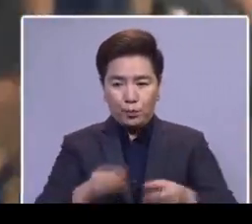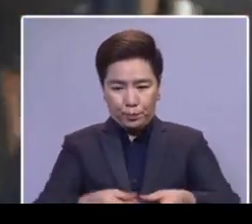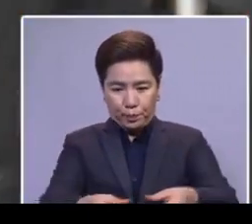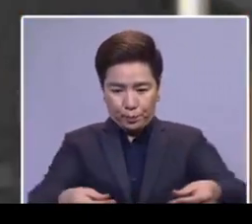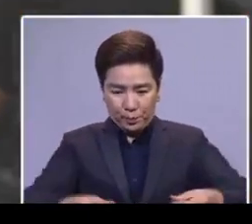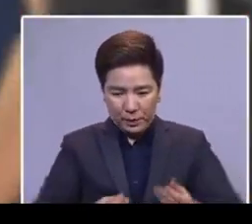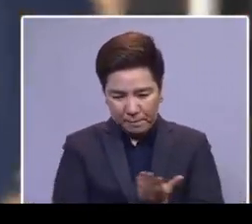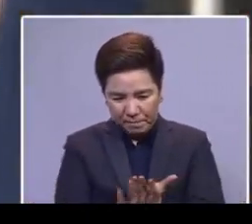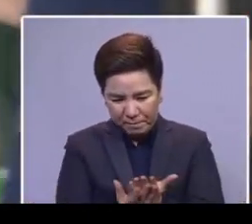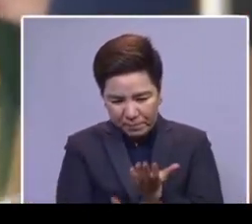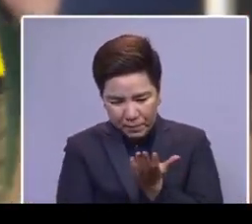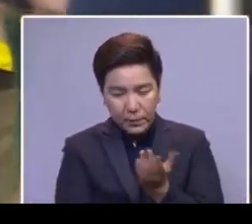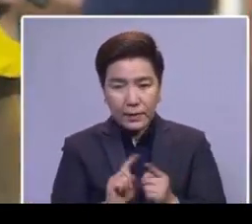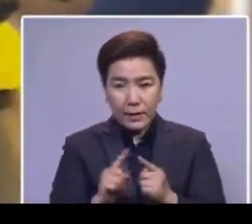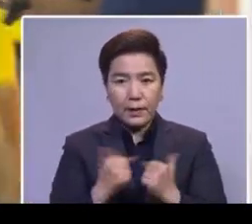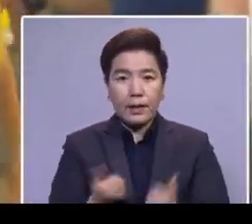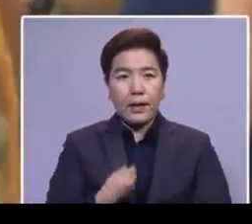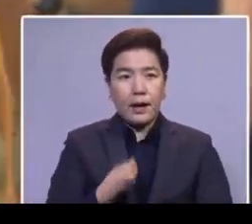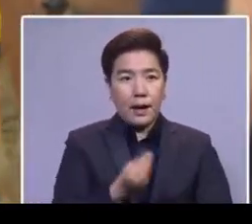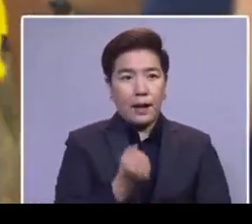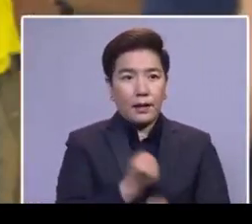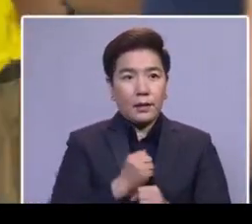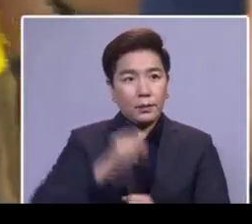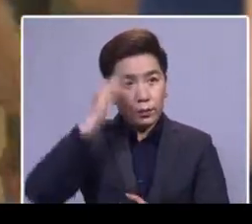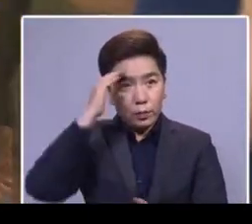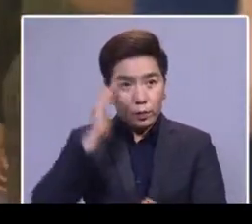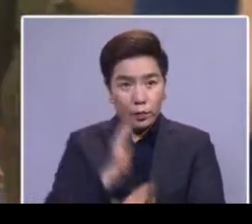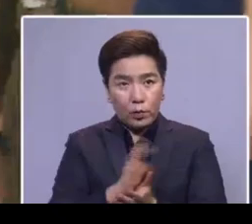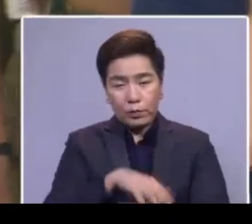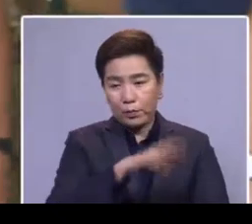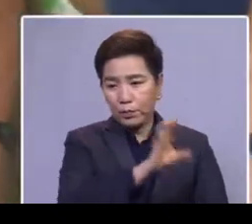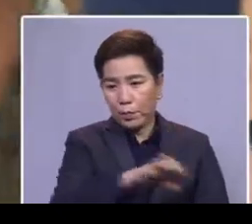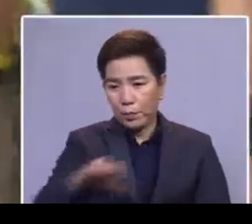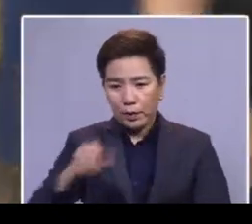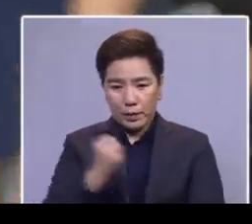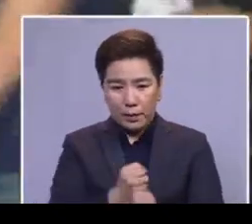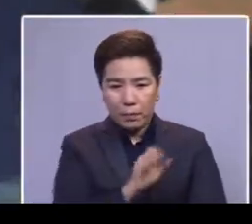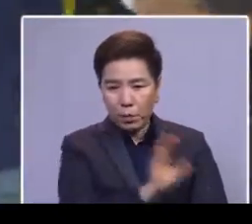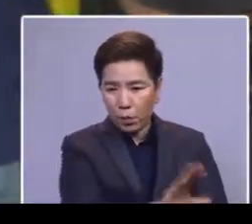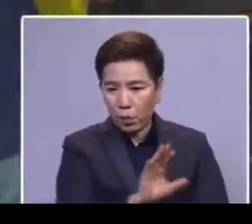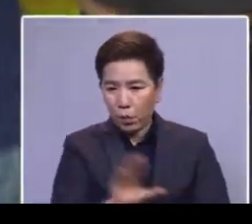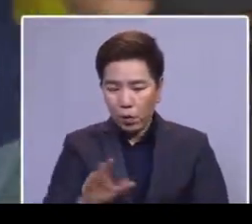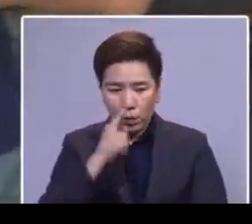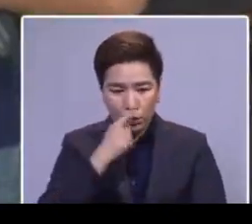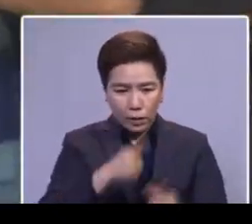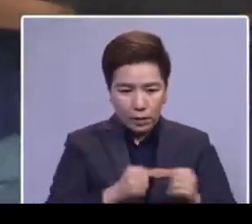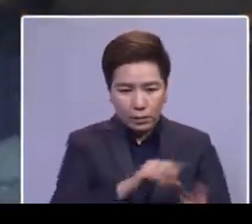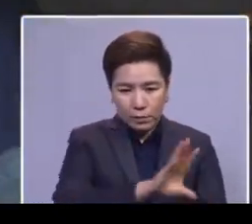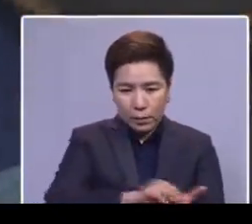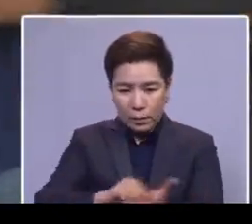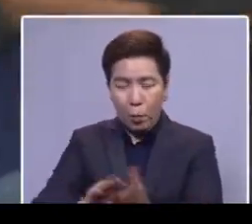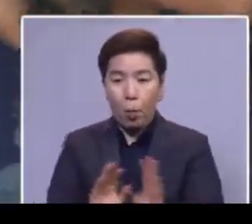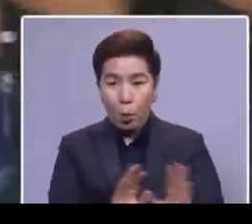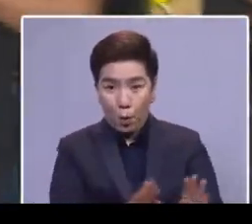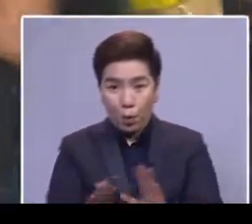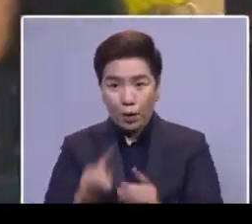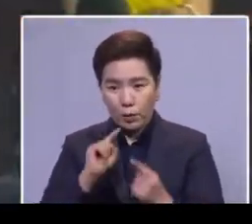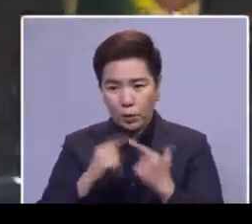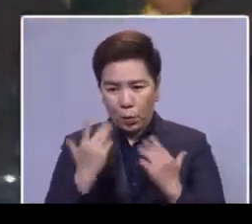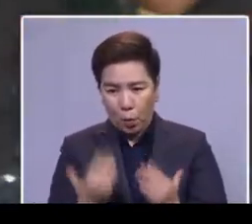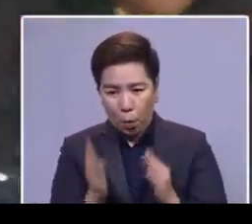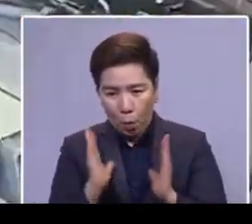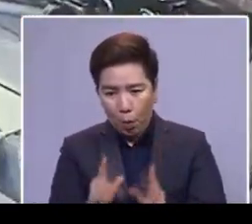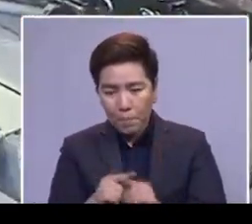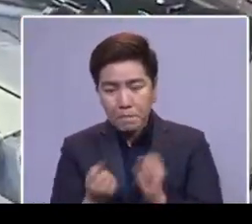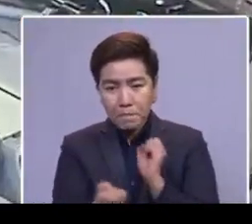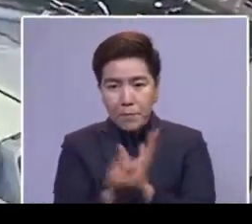หมดอีกครั้งหนึ่งซึ่งมีการมอบหมายงานให้สถานีตำรวจแต่ละพื้นที่ดำเนินการและรับเรื่องราวร้องทุกข์เพิ่มเติมว่าจะมีผู้เสีย